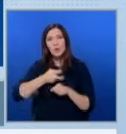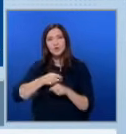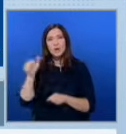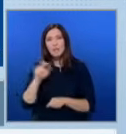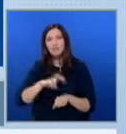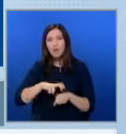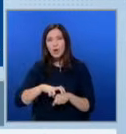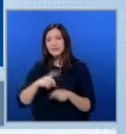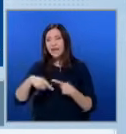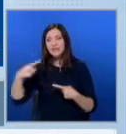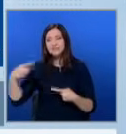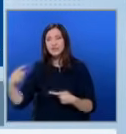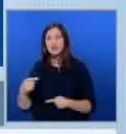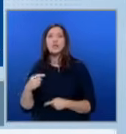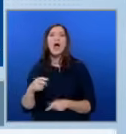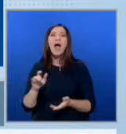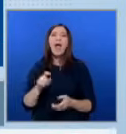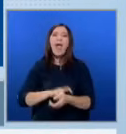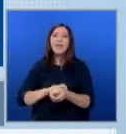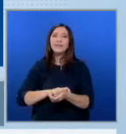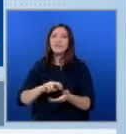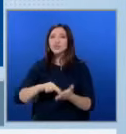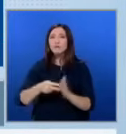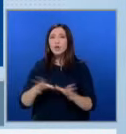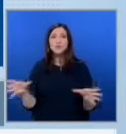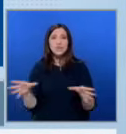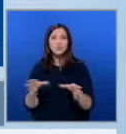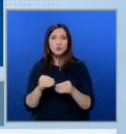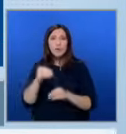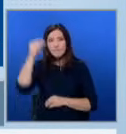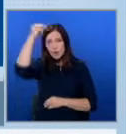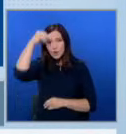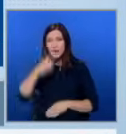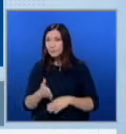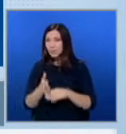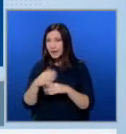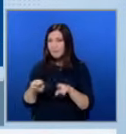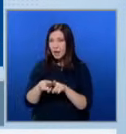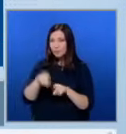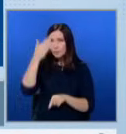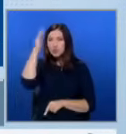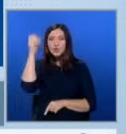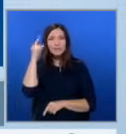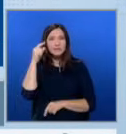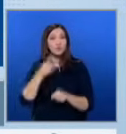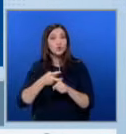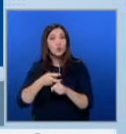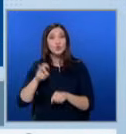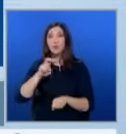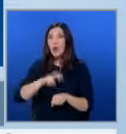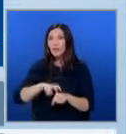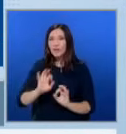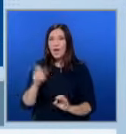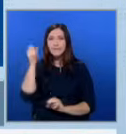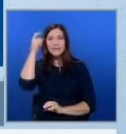Ахмед Доган за развитието на етническия модел на заедността в България и подкрепя както почетния председател доктор Доган,